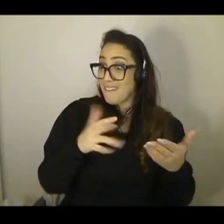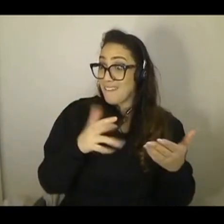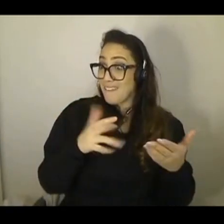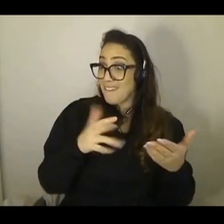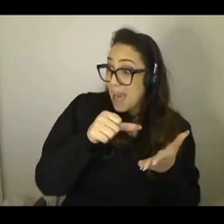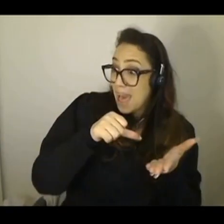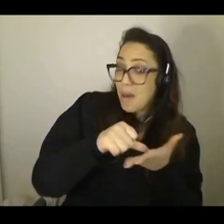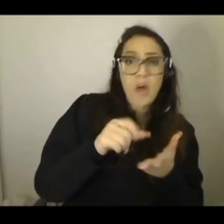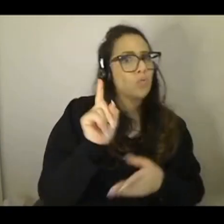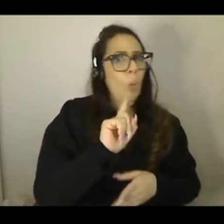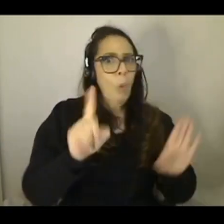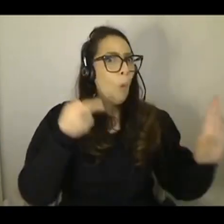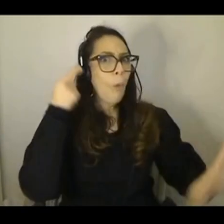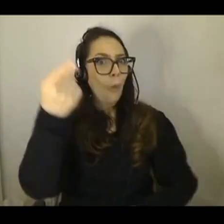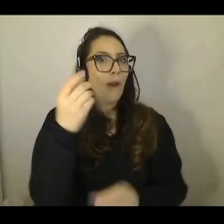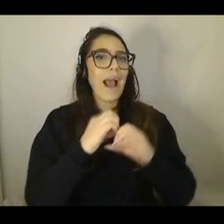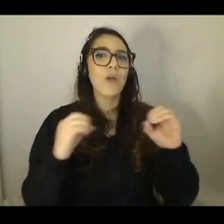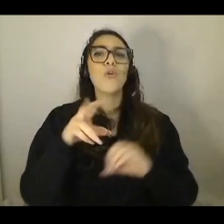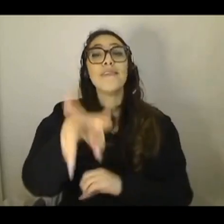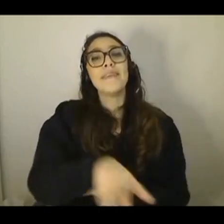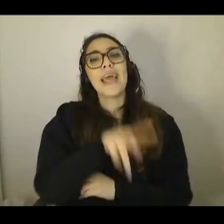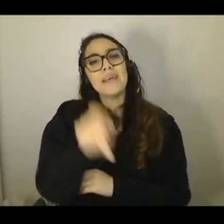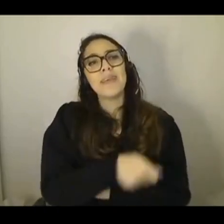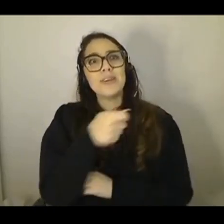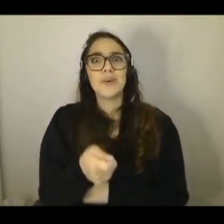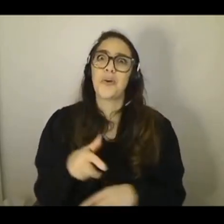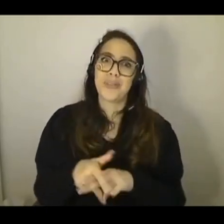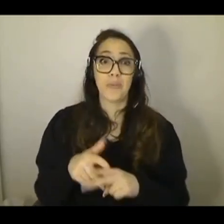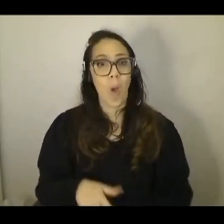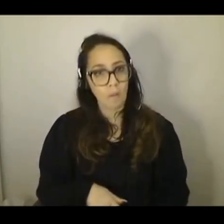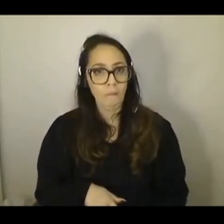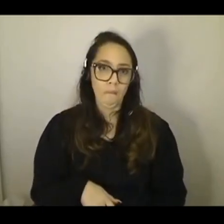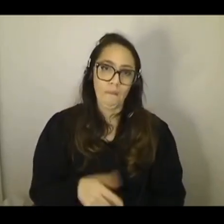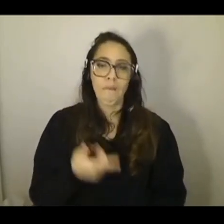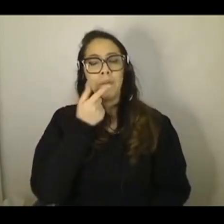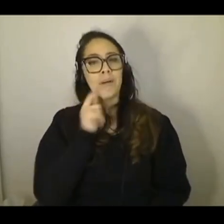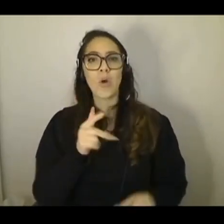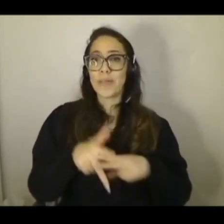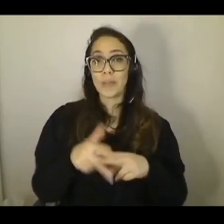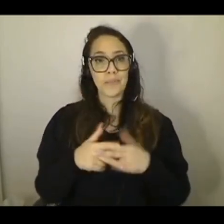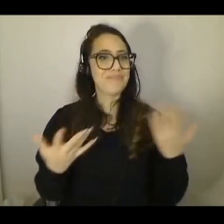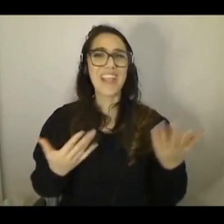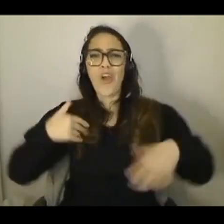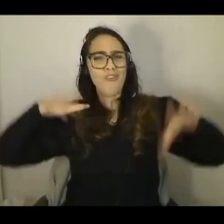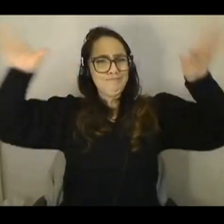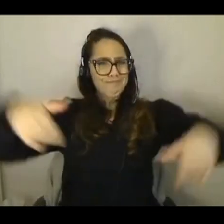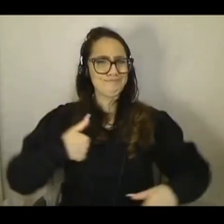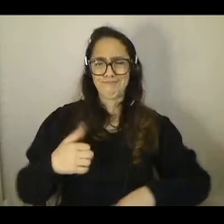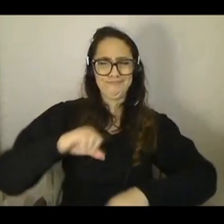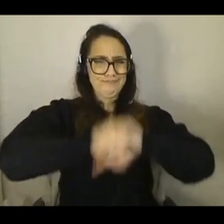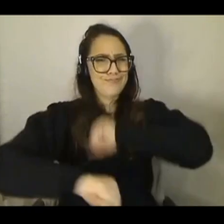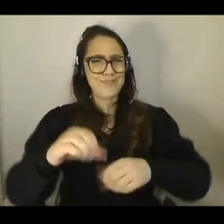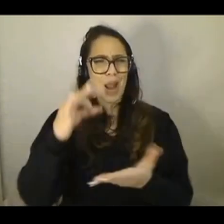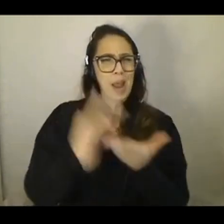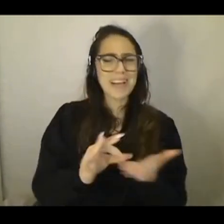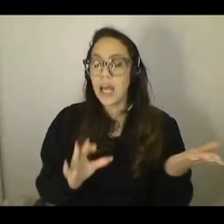tout le temps. Au début, c'est vrai que c'était un peu difficile, parce que quand vous, encore une fois, quand on ne connaît rien, on dit, tiens, on va faire une application. Et après, on voit les coûts. On dit,